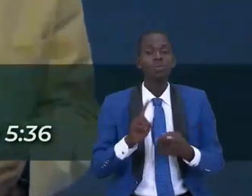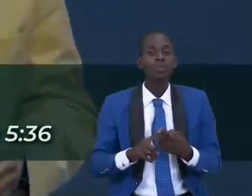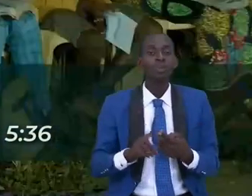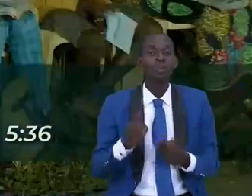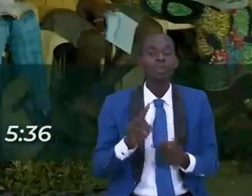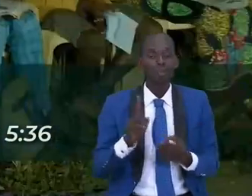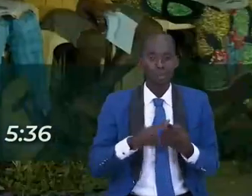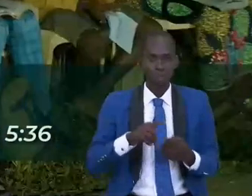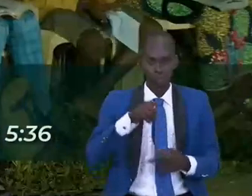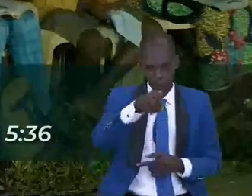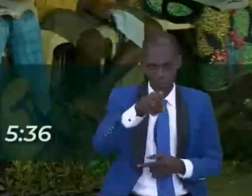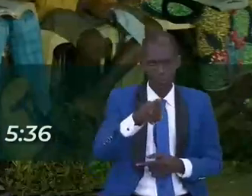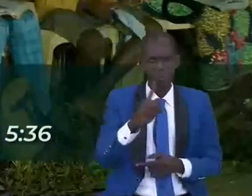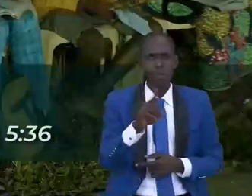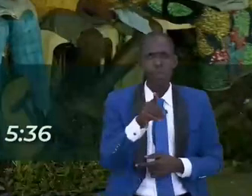Maintenant, nous venons à toi.